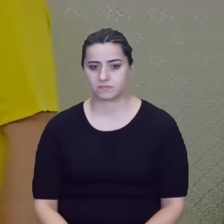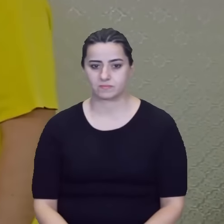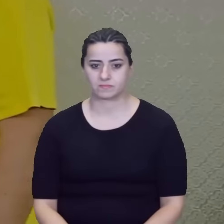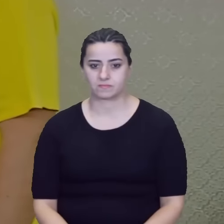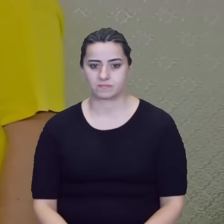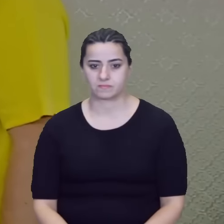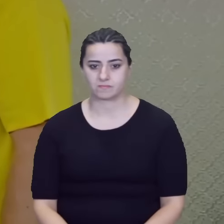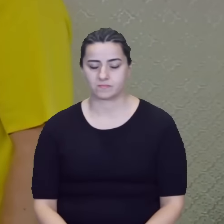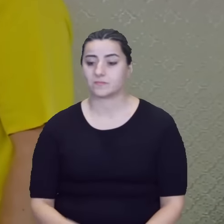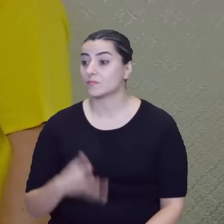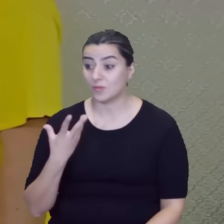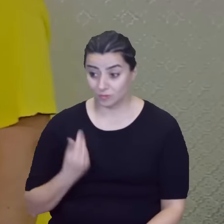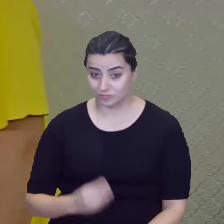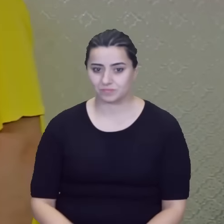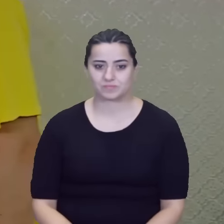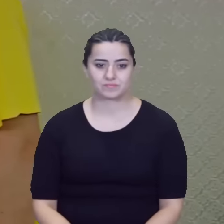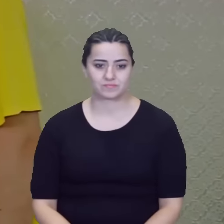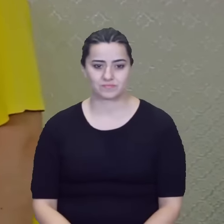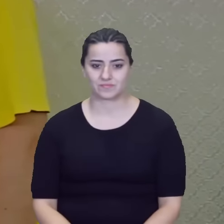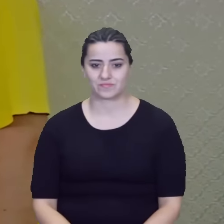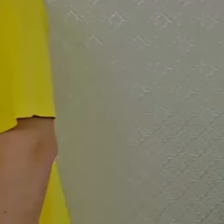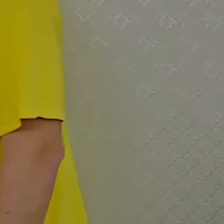Nazlı Çağatay'ın kolunun altında. Şöyle oldu.